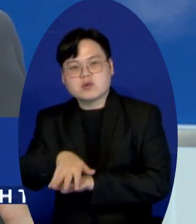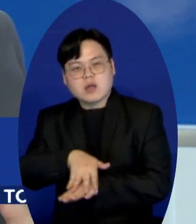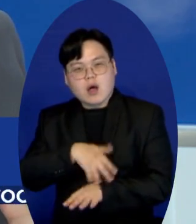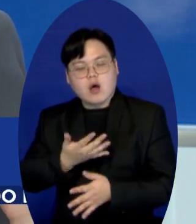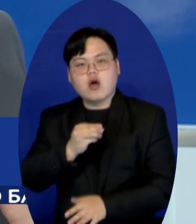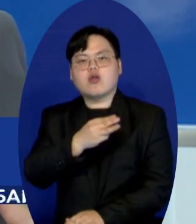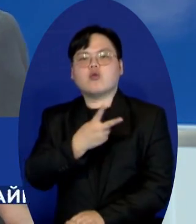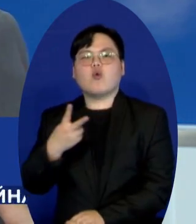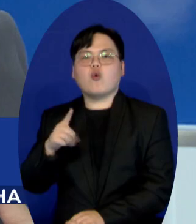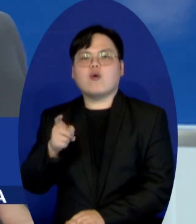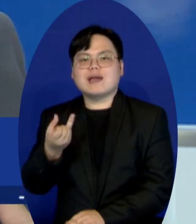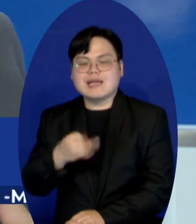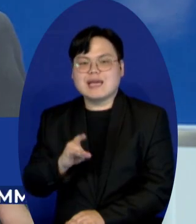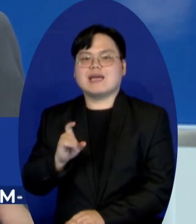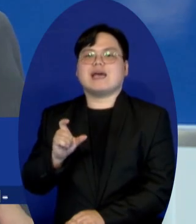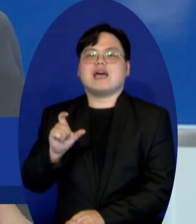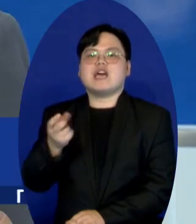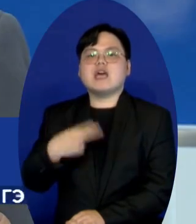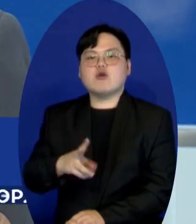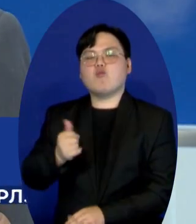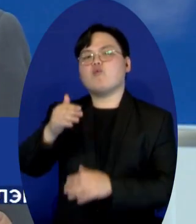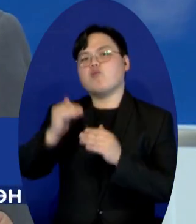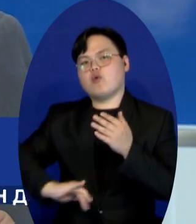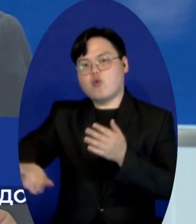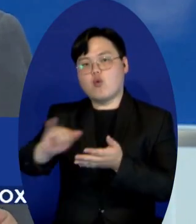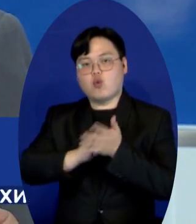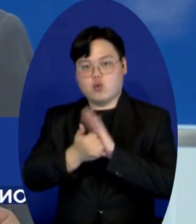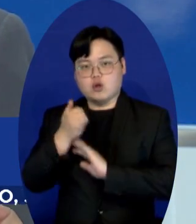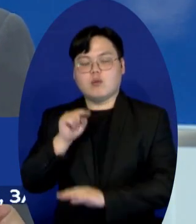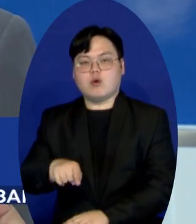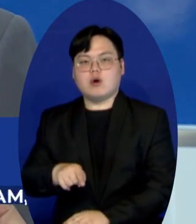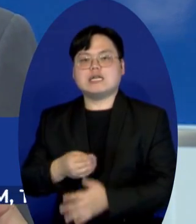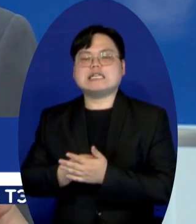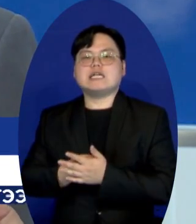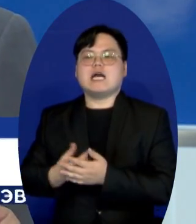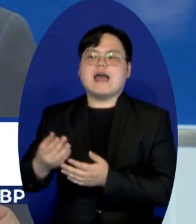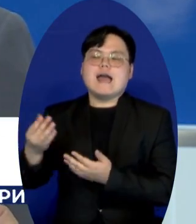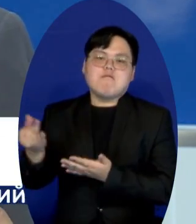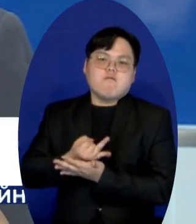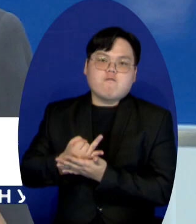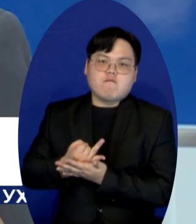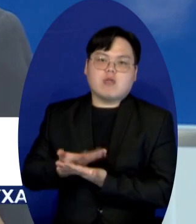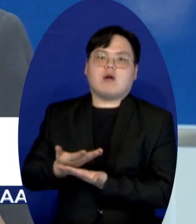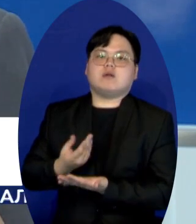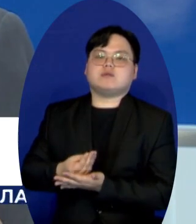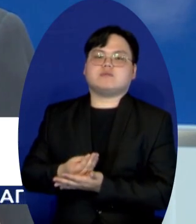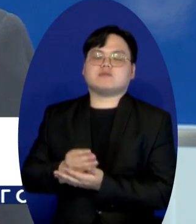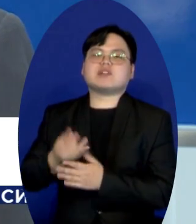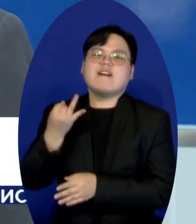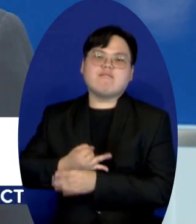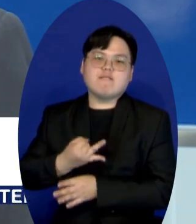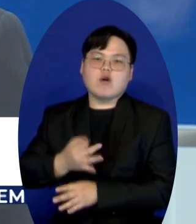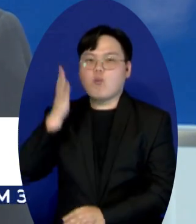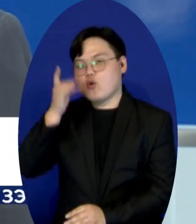одоо буурах буюу үн нь одоо буурахад нөлөөлнө гэсэн. Гадна талтай энэ инфляцийн эсрэг бодлогын хүү нэмснээр